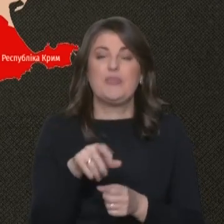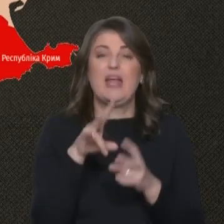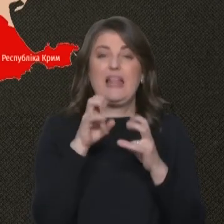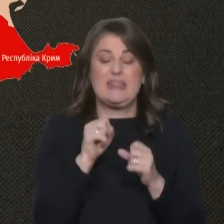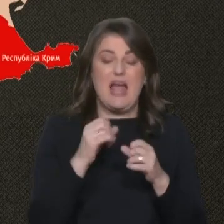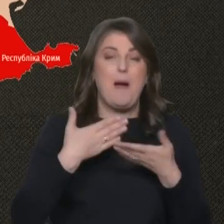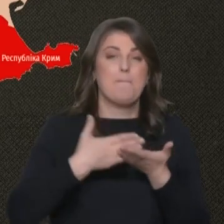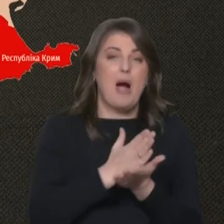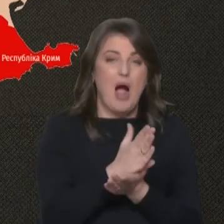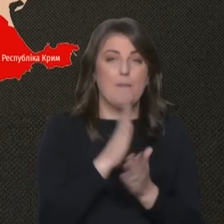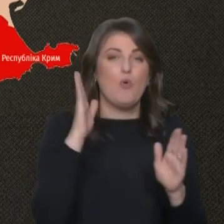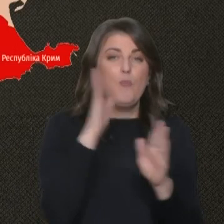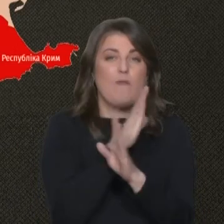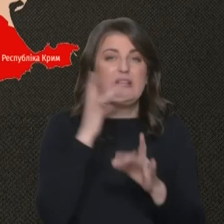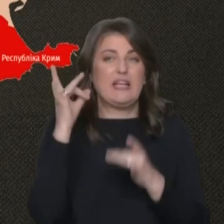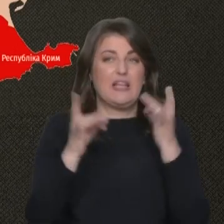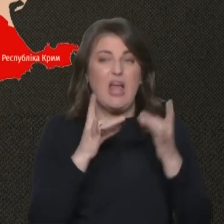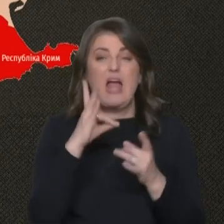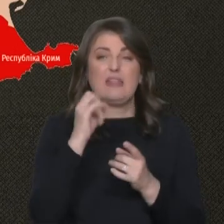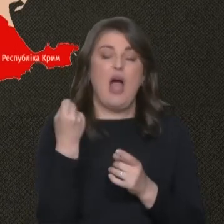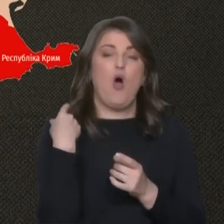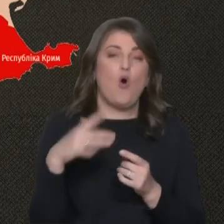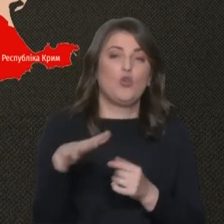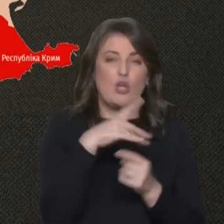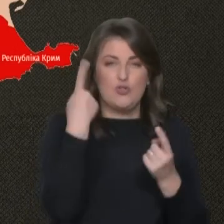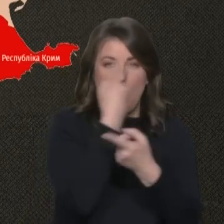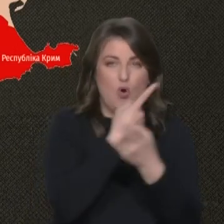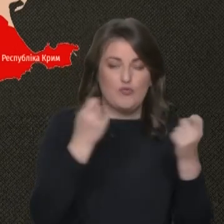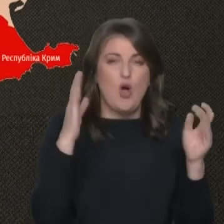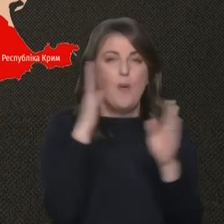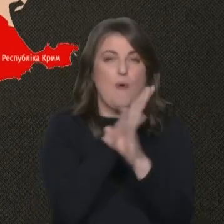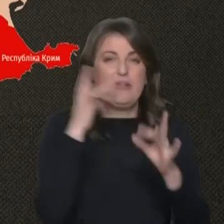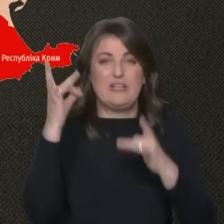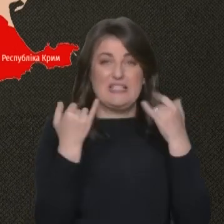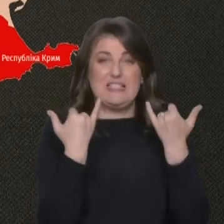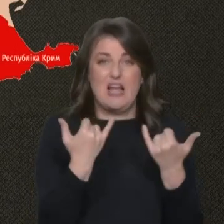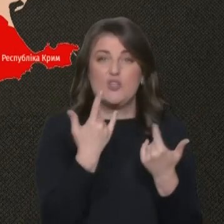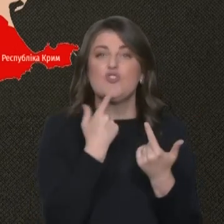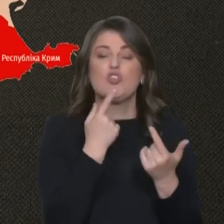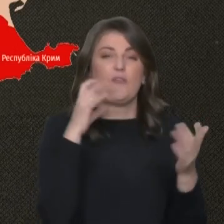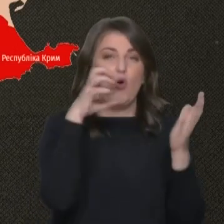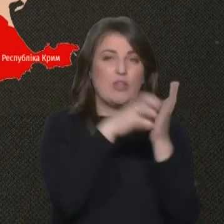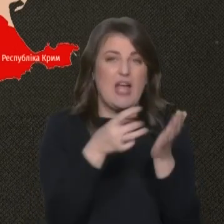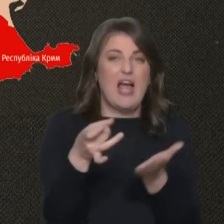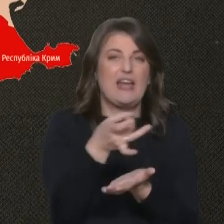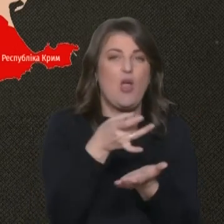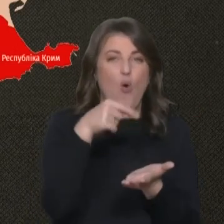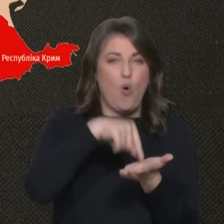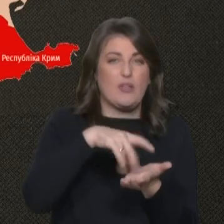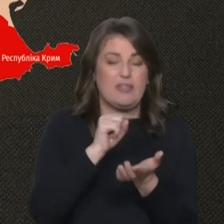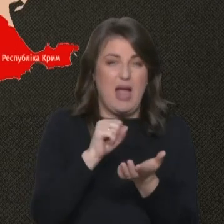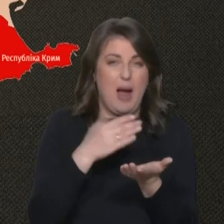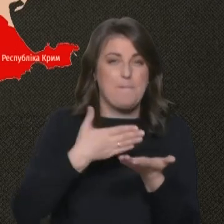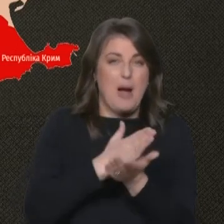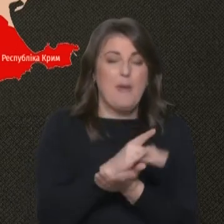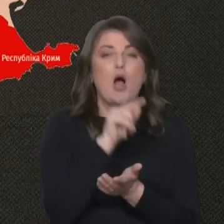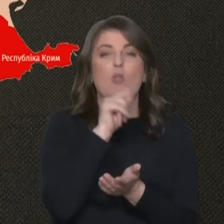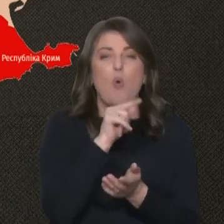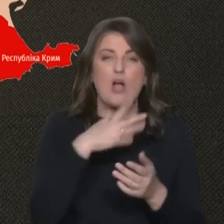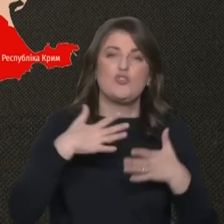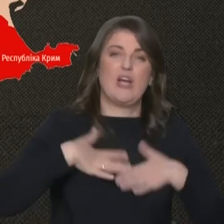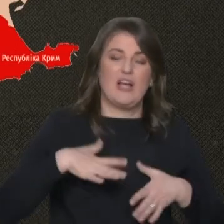на мапу повітряних тривог. На Одещині оголошена тривога, от станом зараз почервонів регіон на мапі. Луганщина